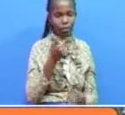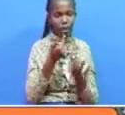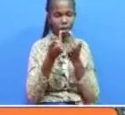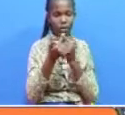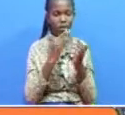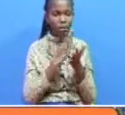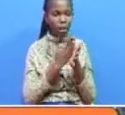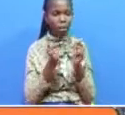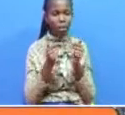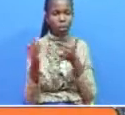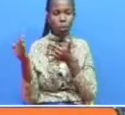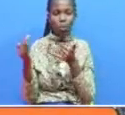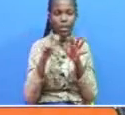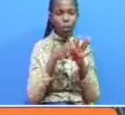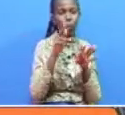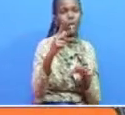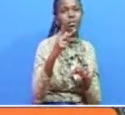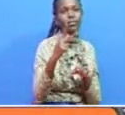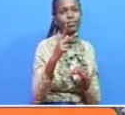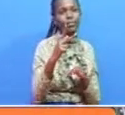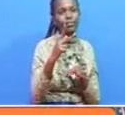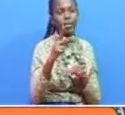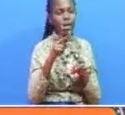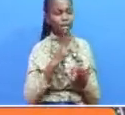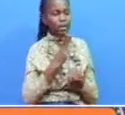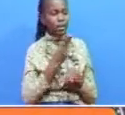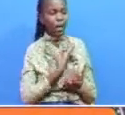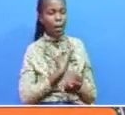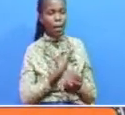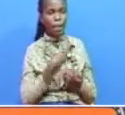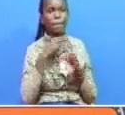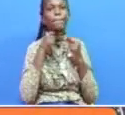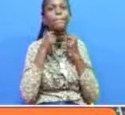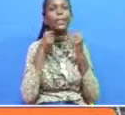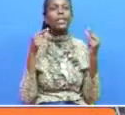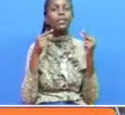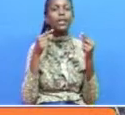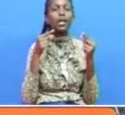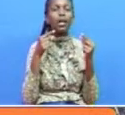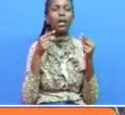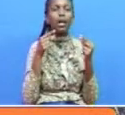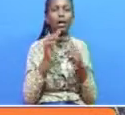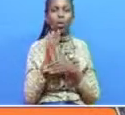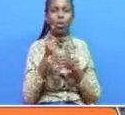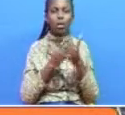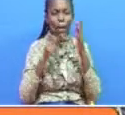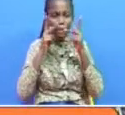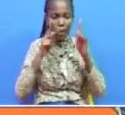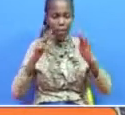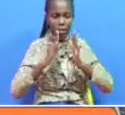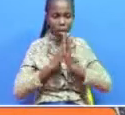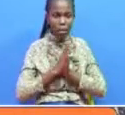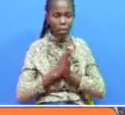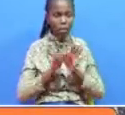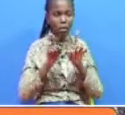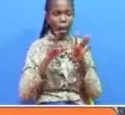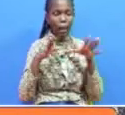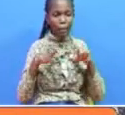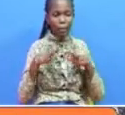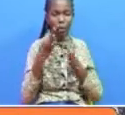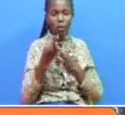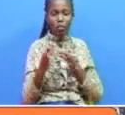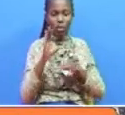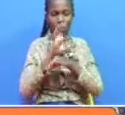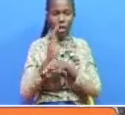mwene makuete kau katika ndhitu ya Kenya na tuendoa kulia mapasta maitu mabothe mugo na ndo asumo kama